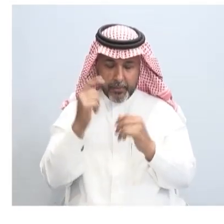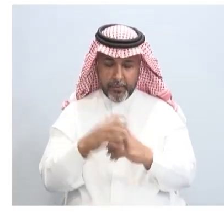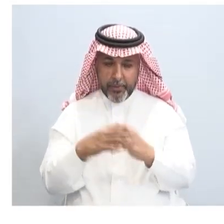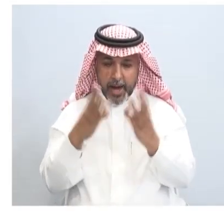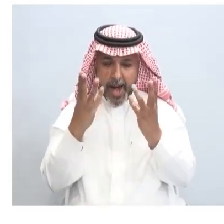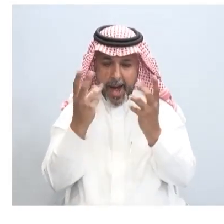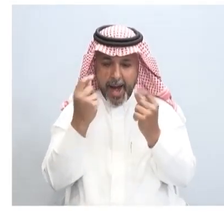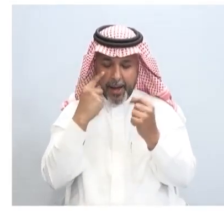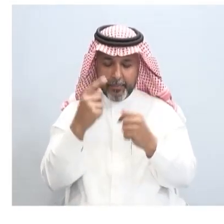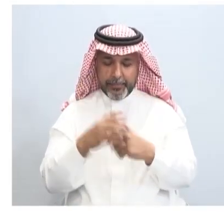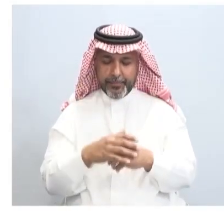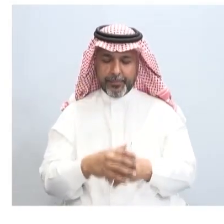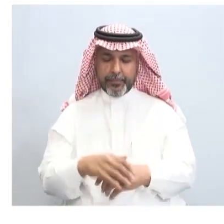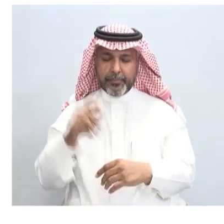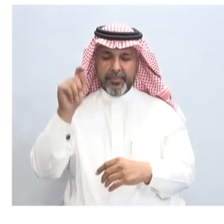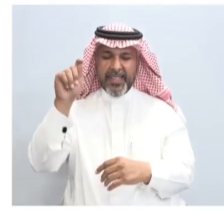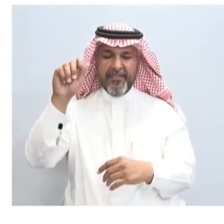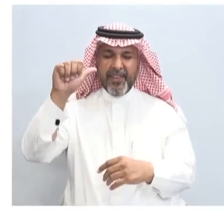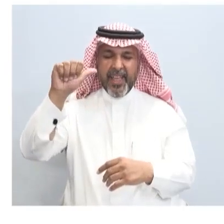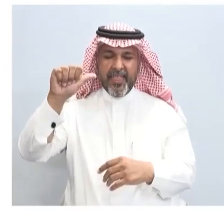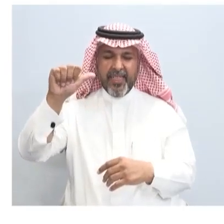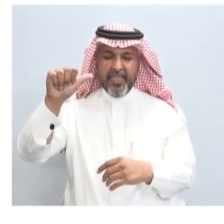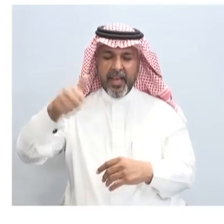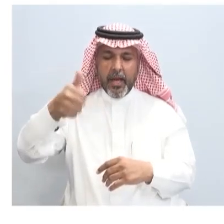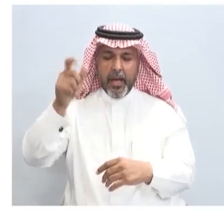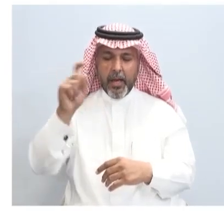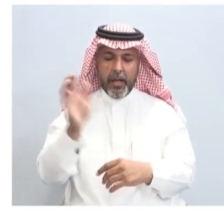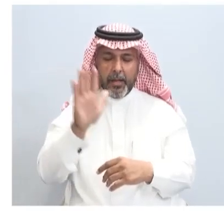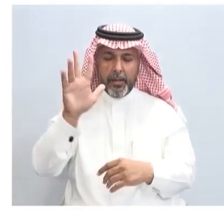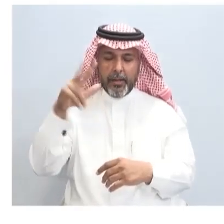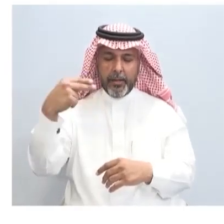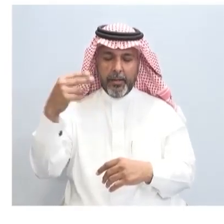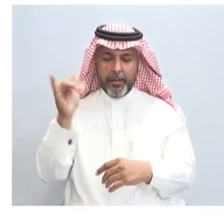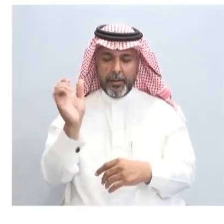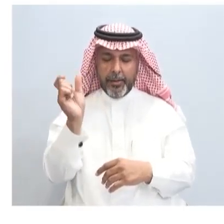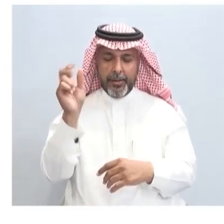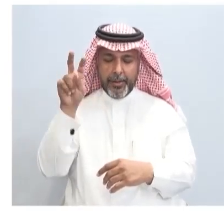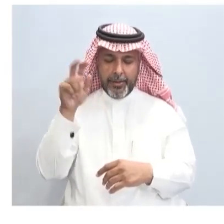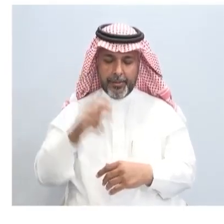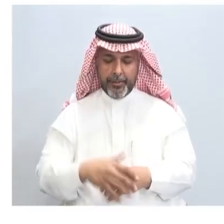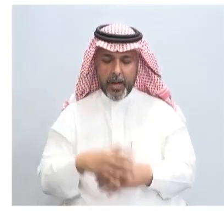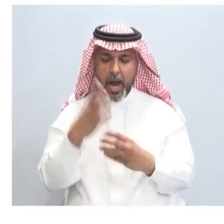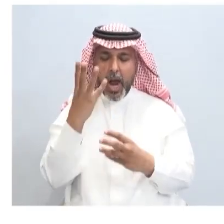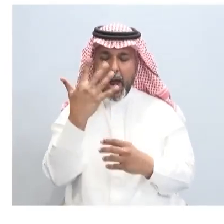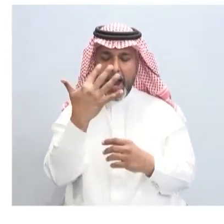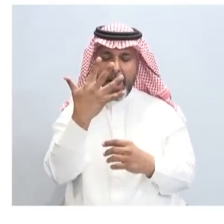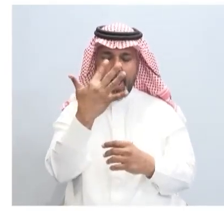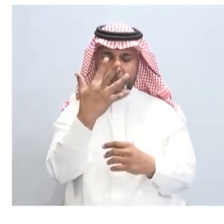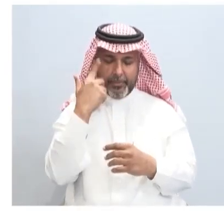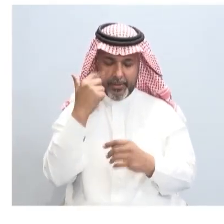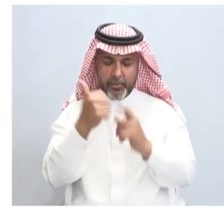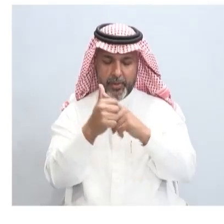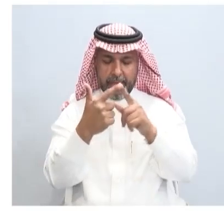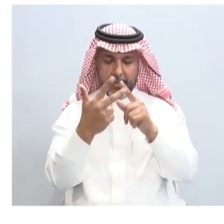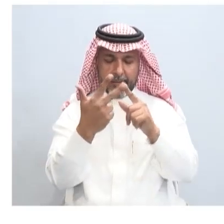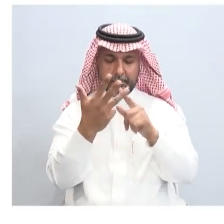الان فضاء العينه هو عباره عن خمسه عناصر فبالتالي حيكون